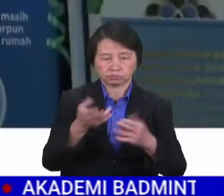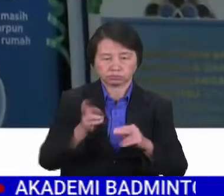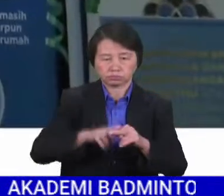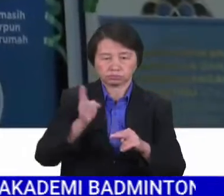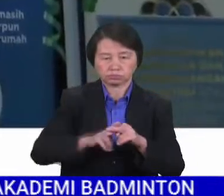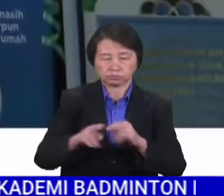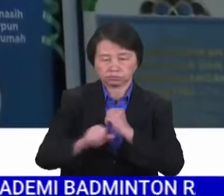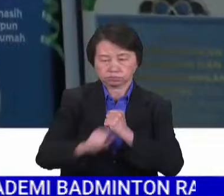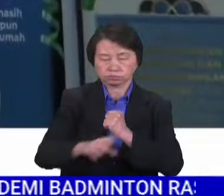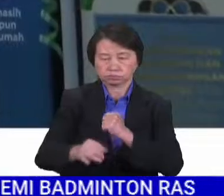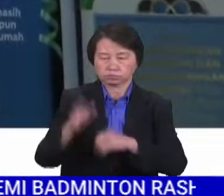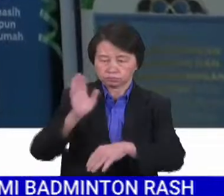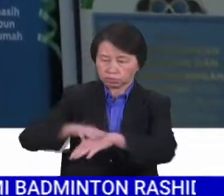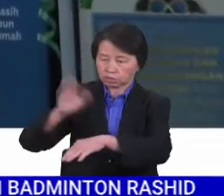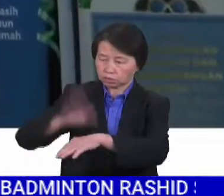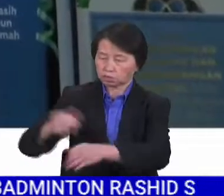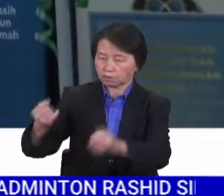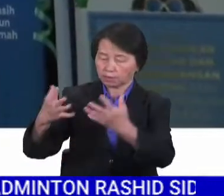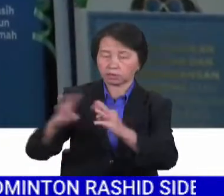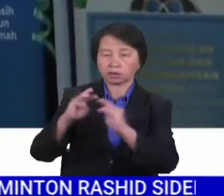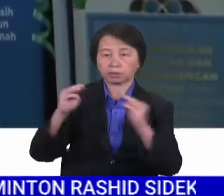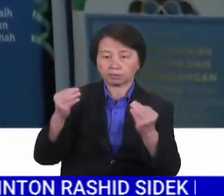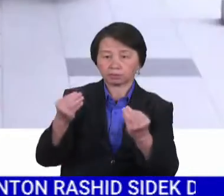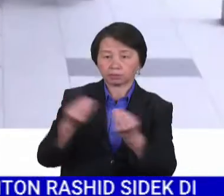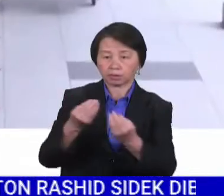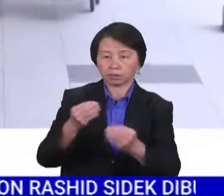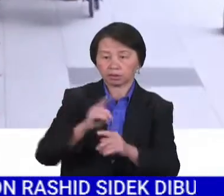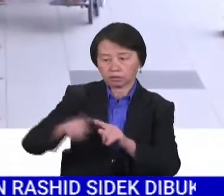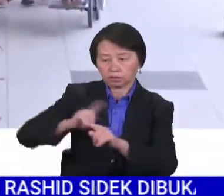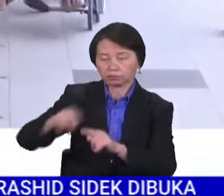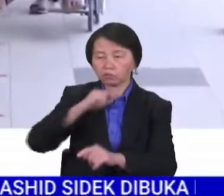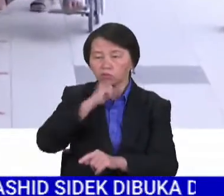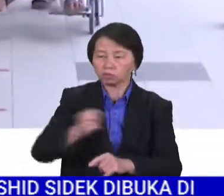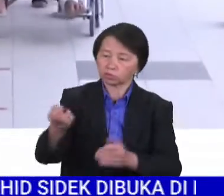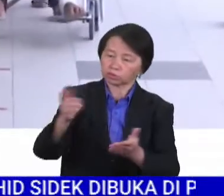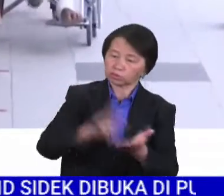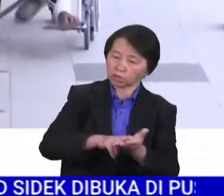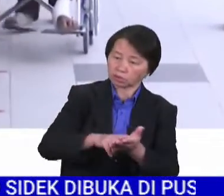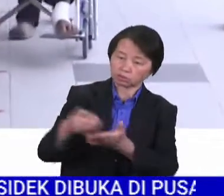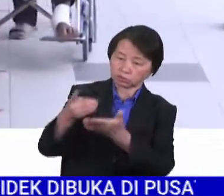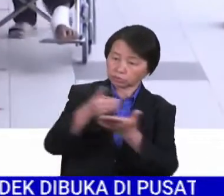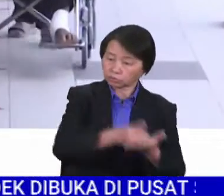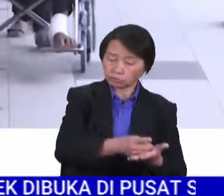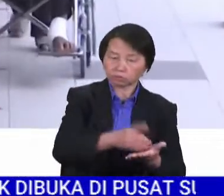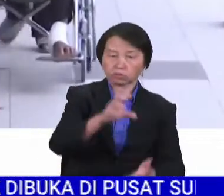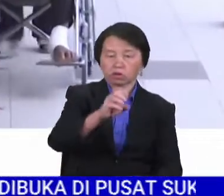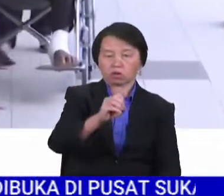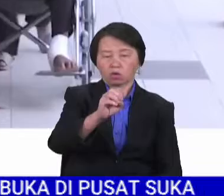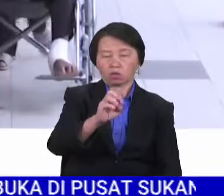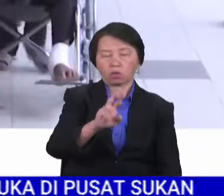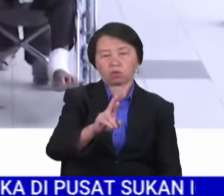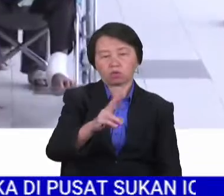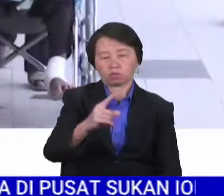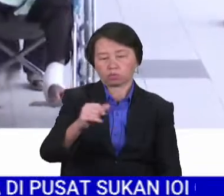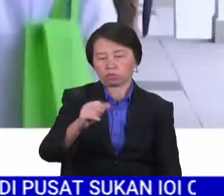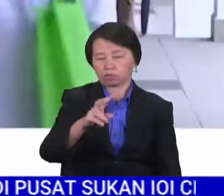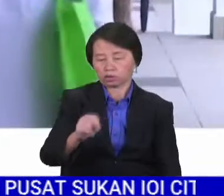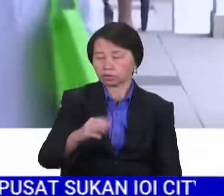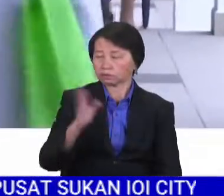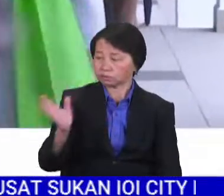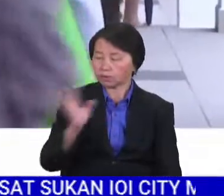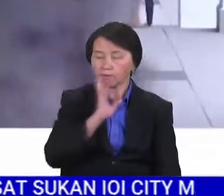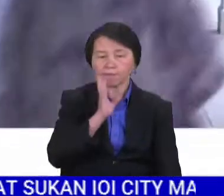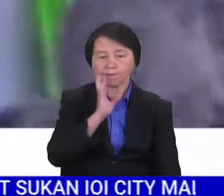melipatgandakan usaha untuk mengajak Lebih ramai masyarakat semua peringkat umur mendaftar menjadi penerima organ bila bercakap kepada